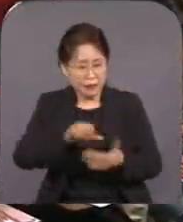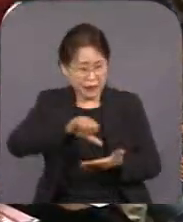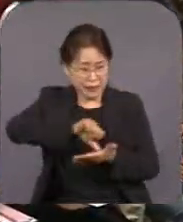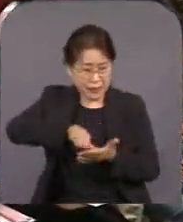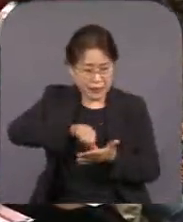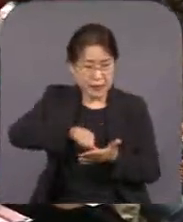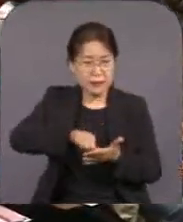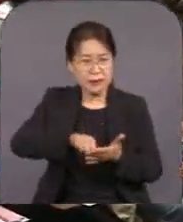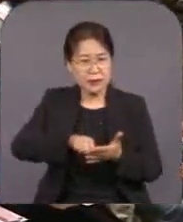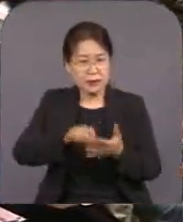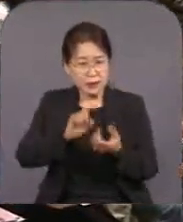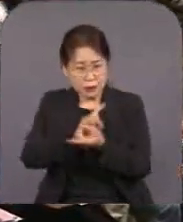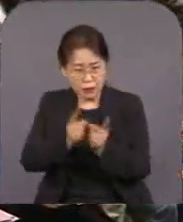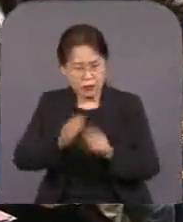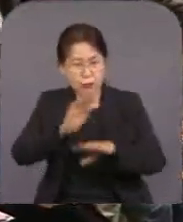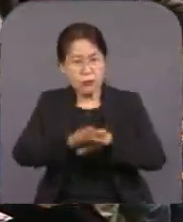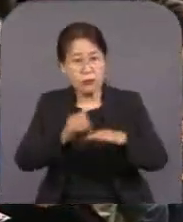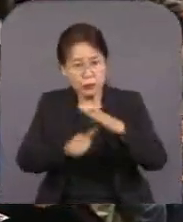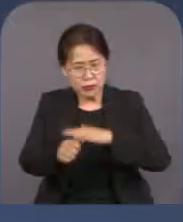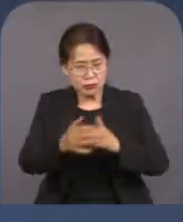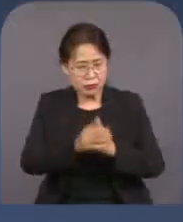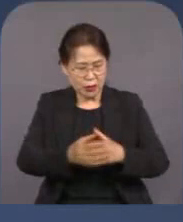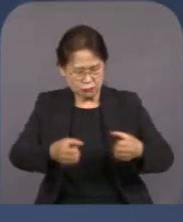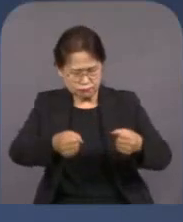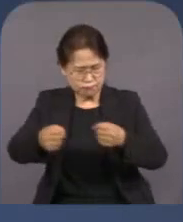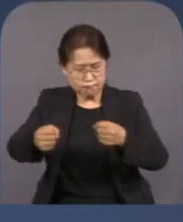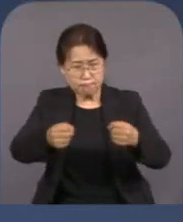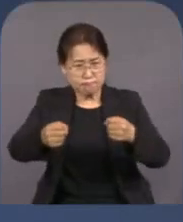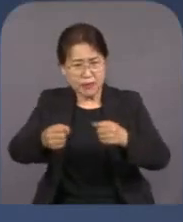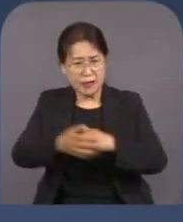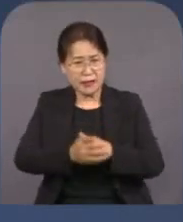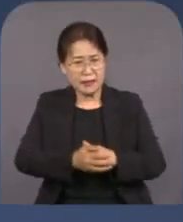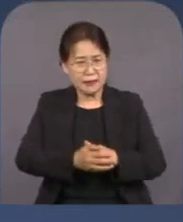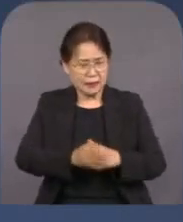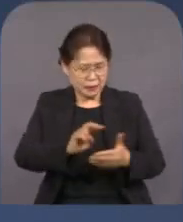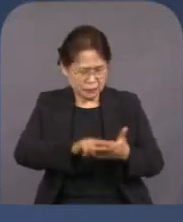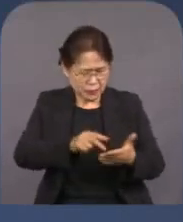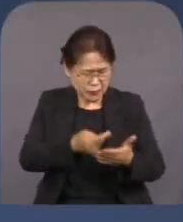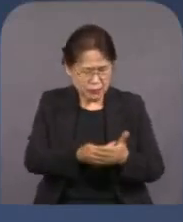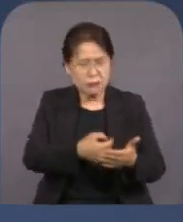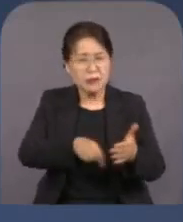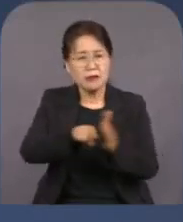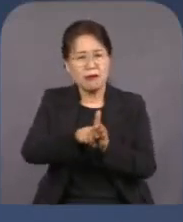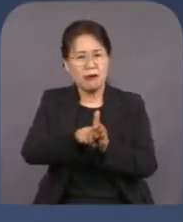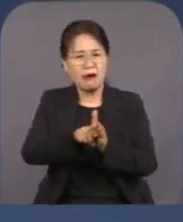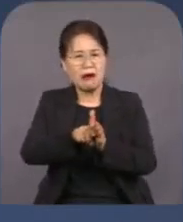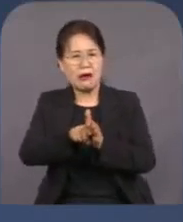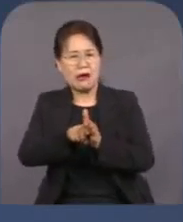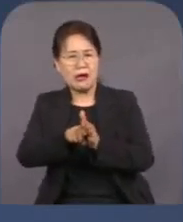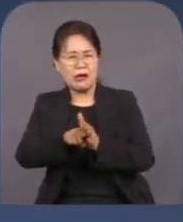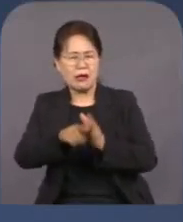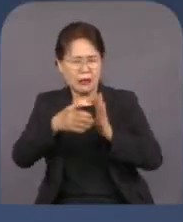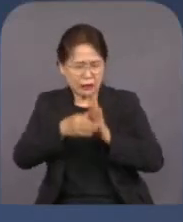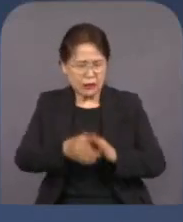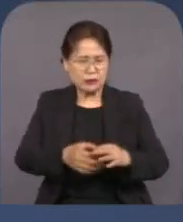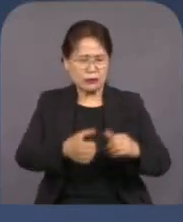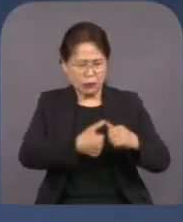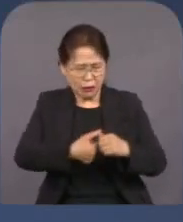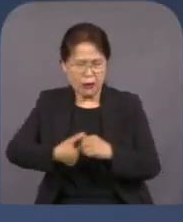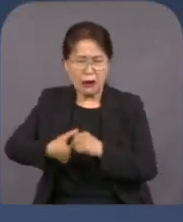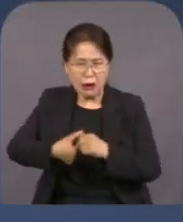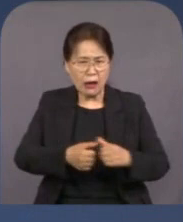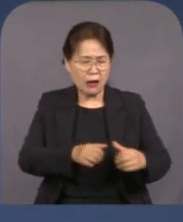레슬링은요 양 선수가 서로의 손을 부여잡고 상대방을 쓰러뜨리기 위해서 쉼 없이 움직이면서